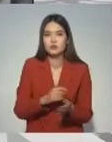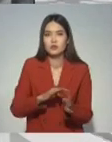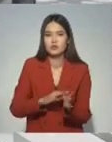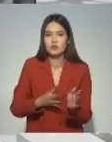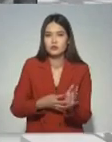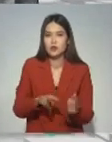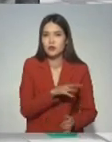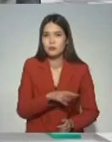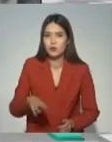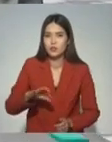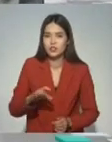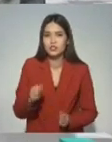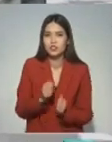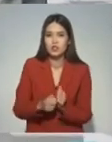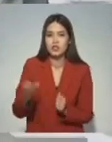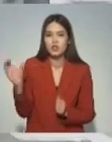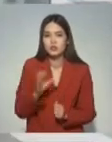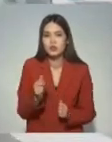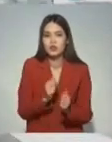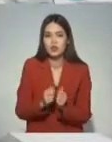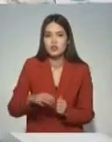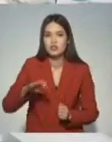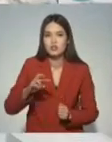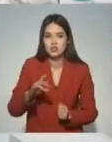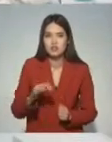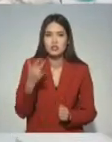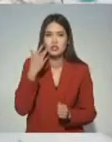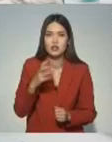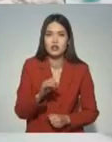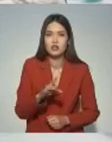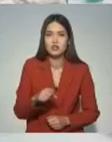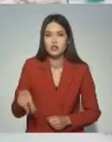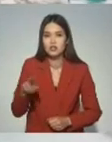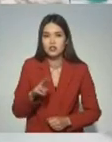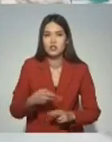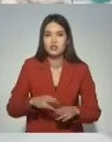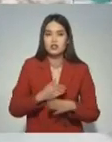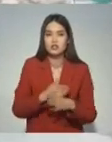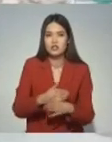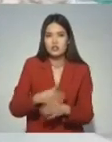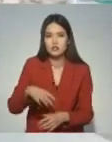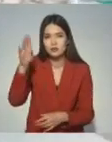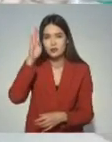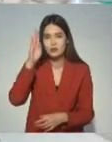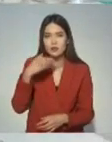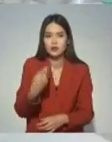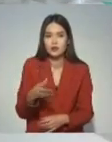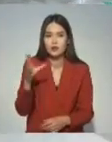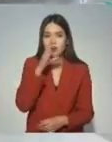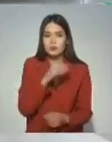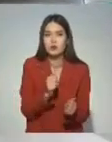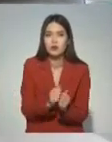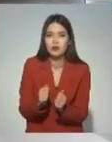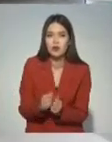миллионов тенге. Каждая секунда и каждый тенге – борьба за здоровую жизнь Орлана. Связаться с семьей мальчика или отправить деньги можно по номеру, указанному